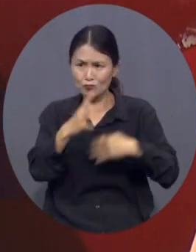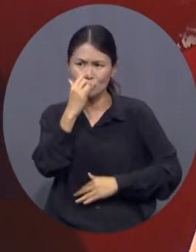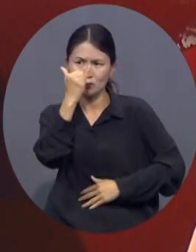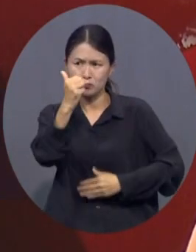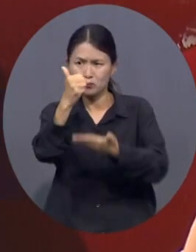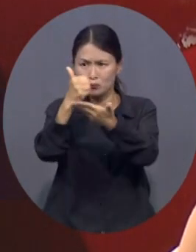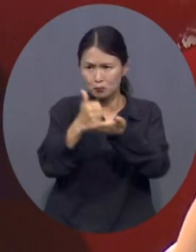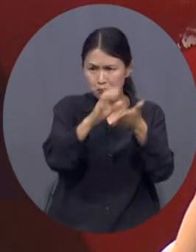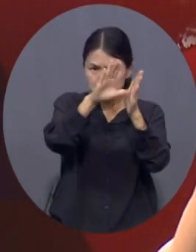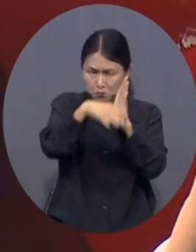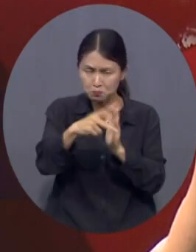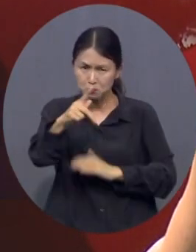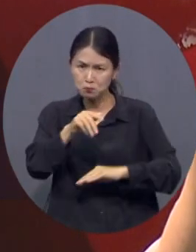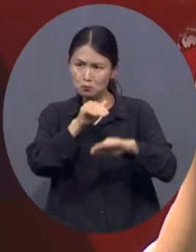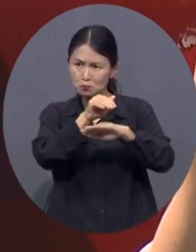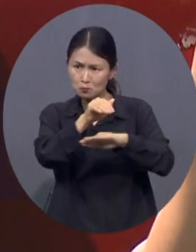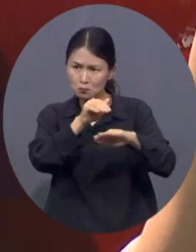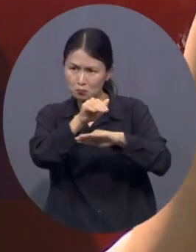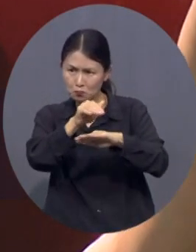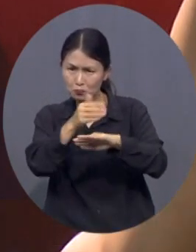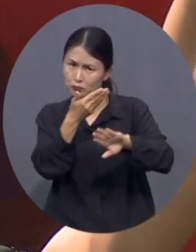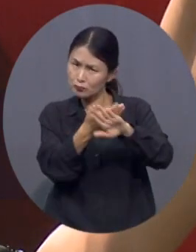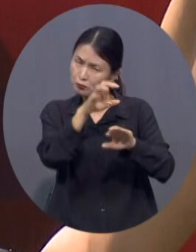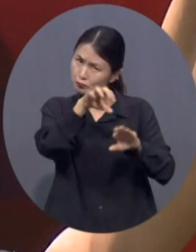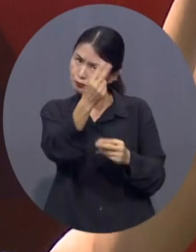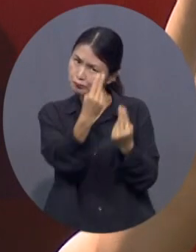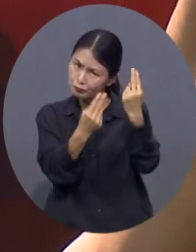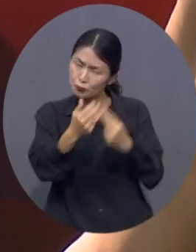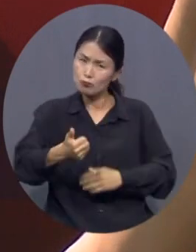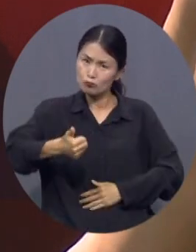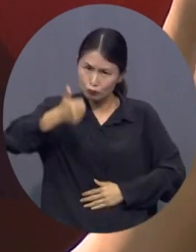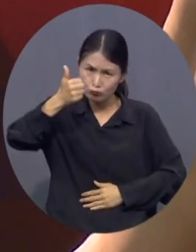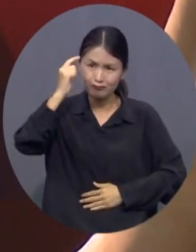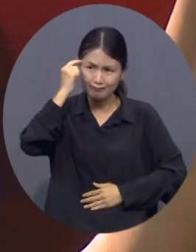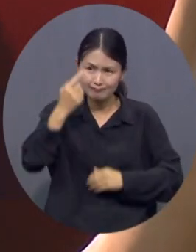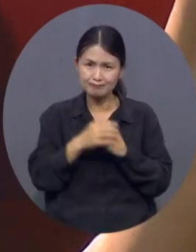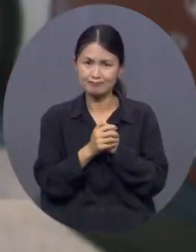어떤 렌트카여가지고 다른 데보다는